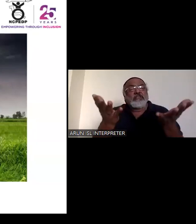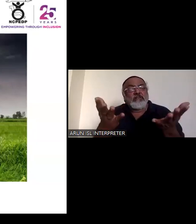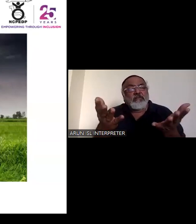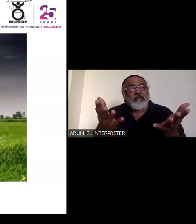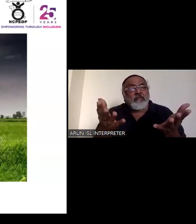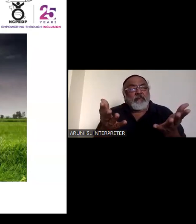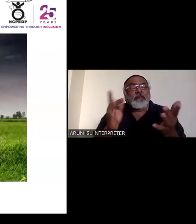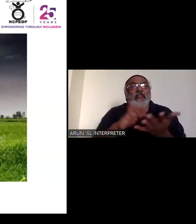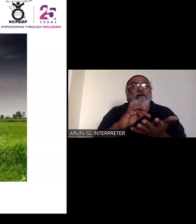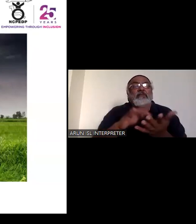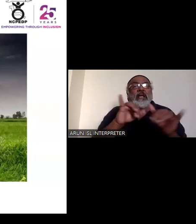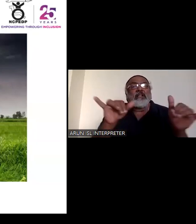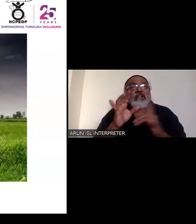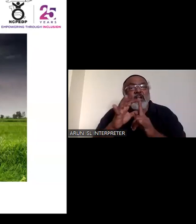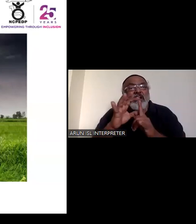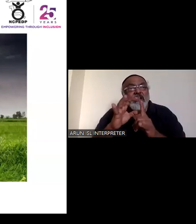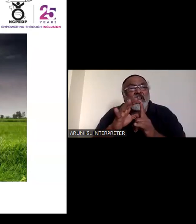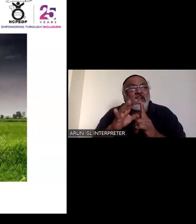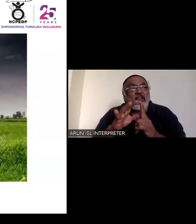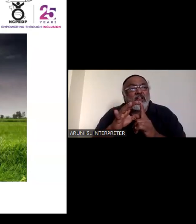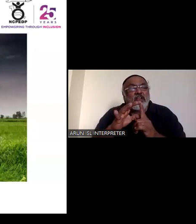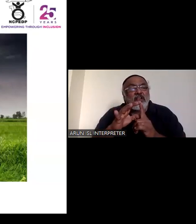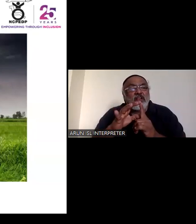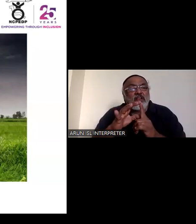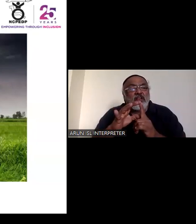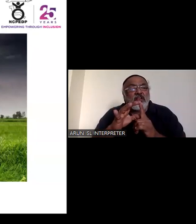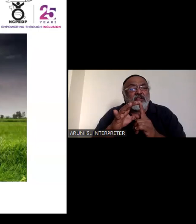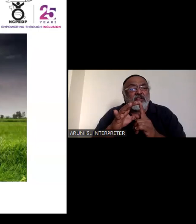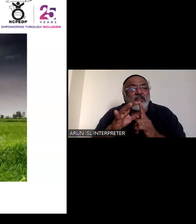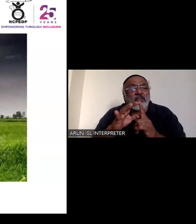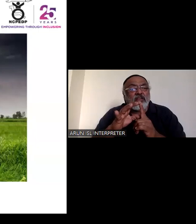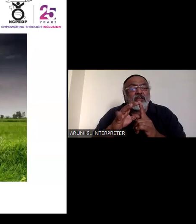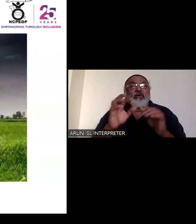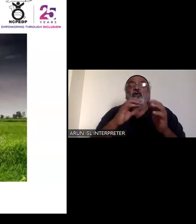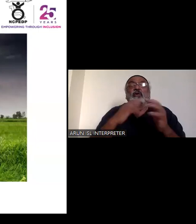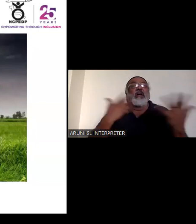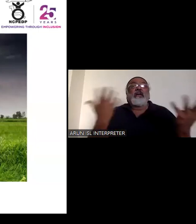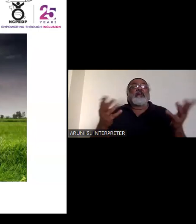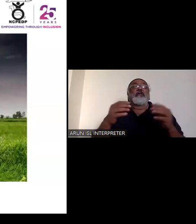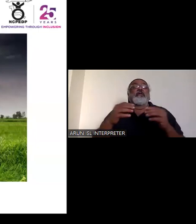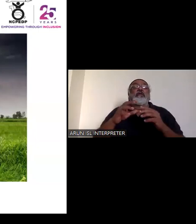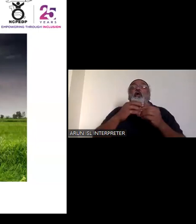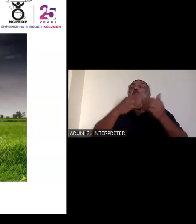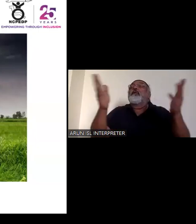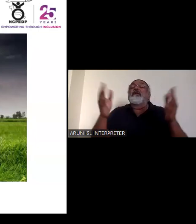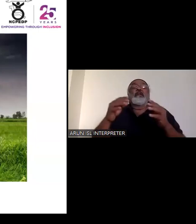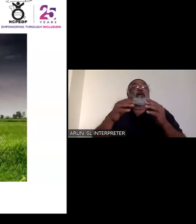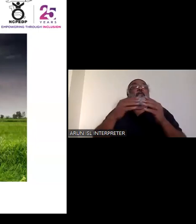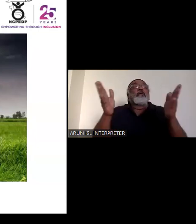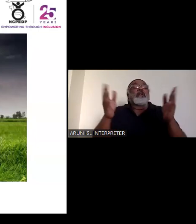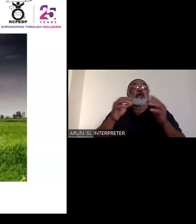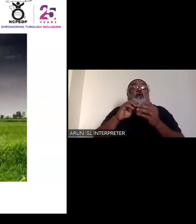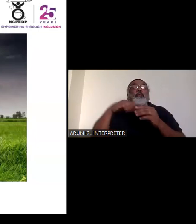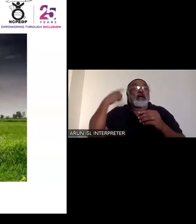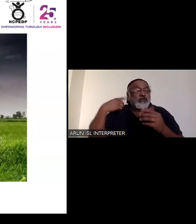के तौर पे, इन अ प्लेस लाइक दिल्ली यू वोंट फाइंड public amenities like public washrooms in every